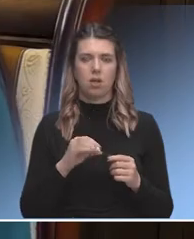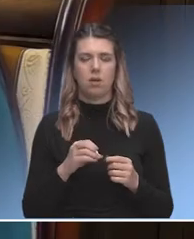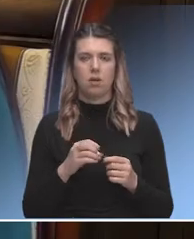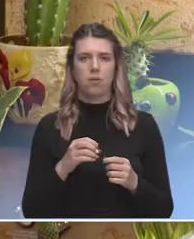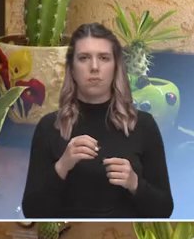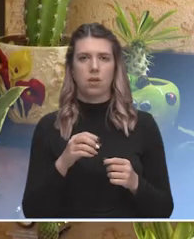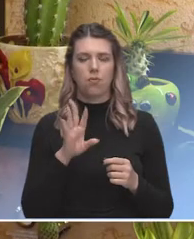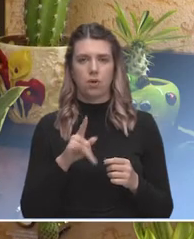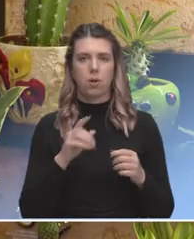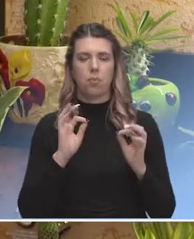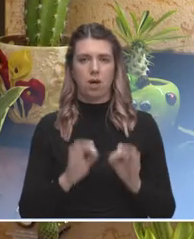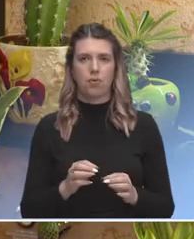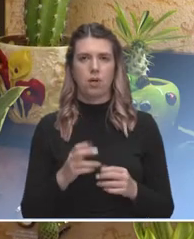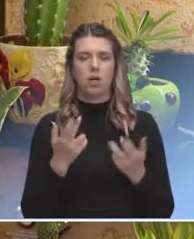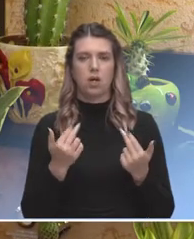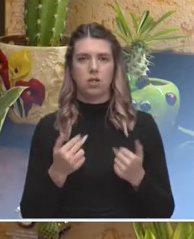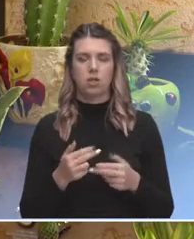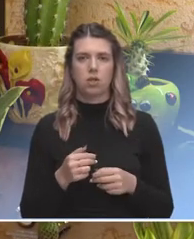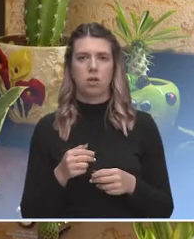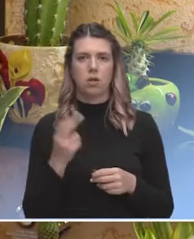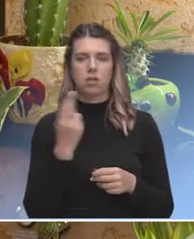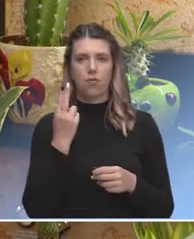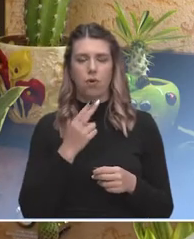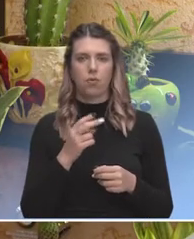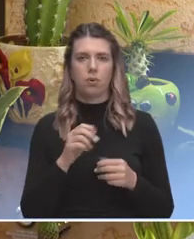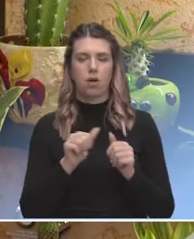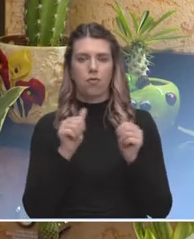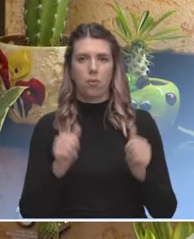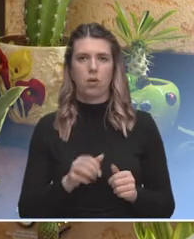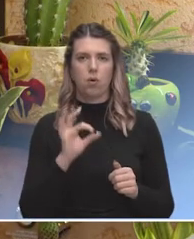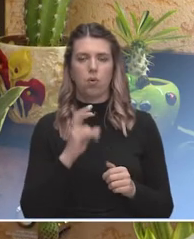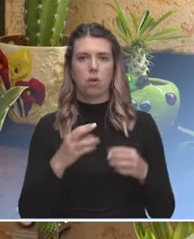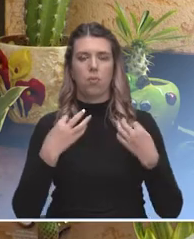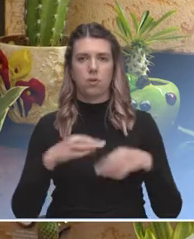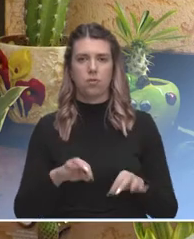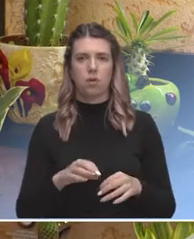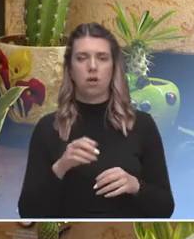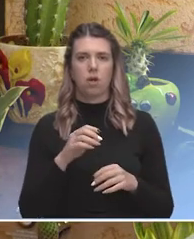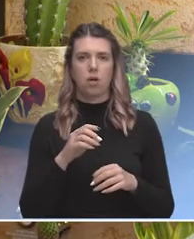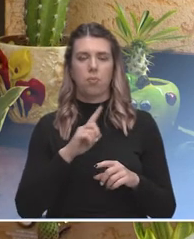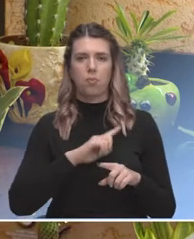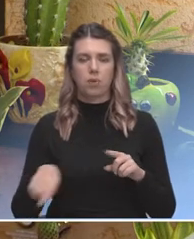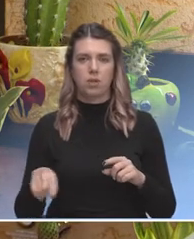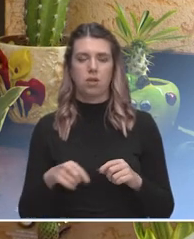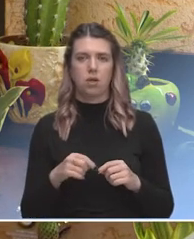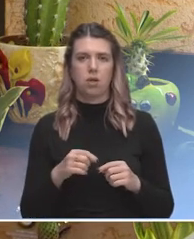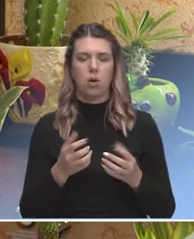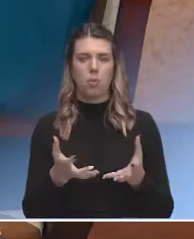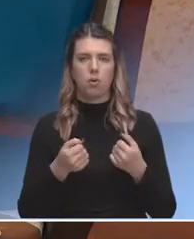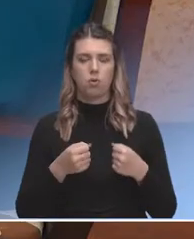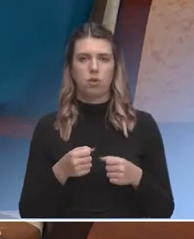прежней переписью? Мария, вы абсолютно правы. Конечно, цифровой формат, он позволит более